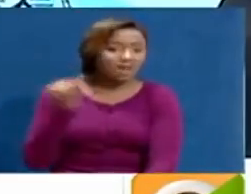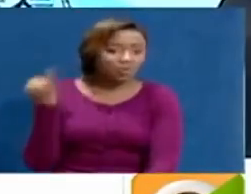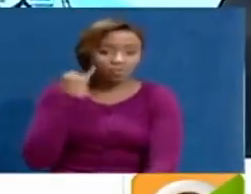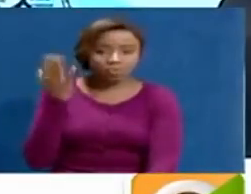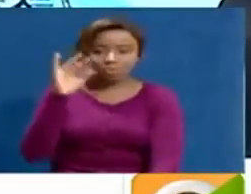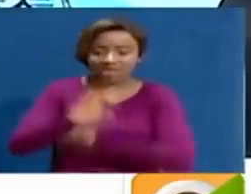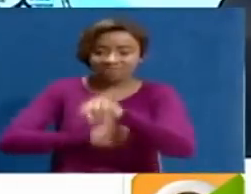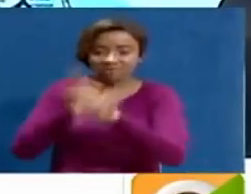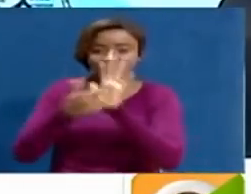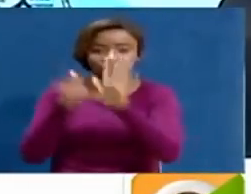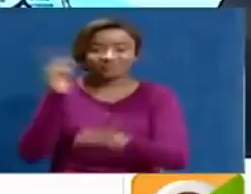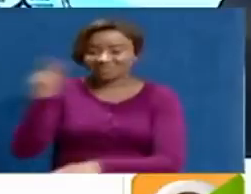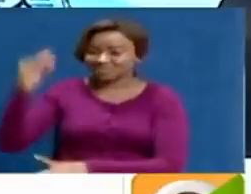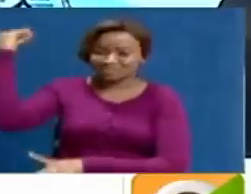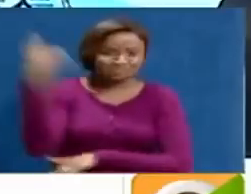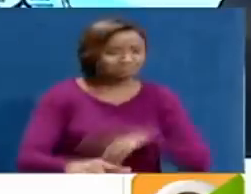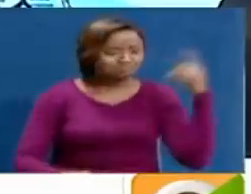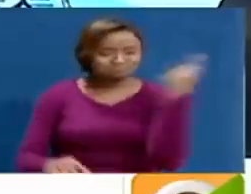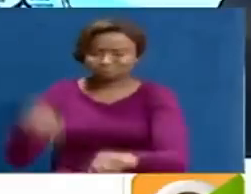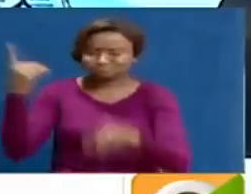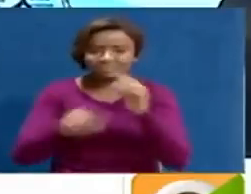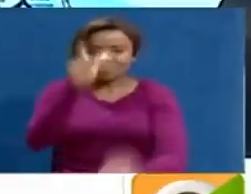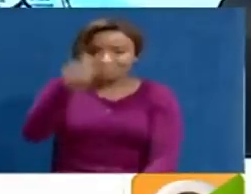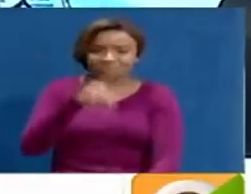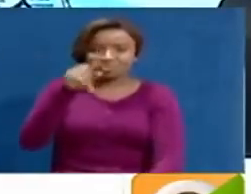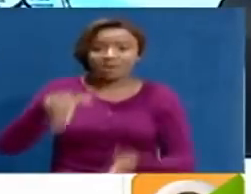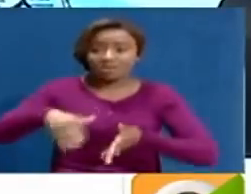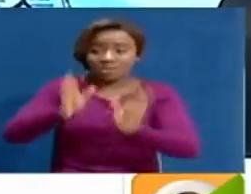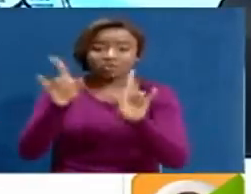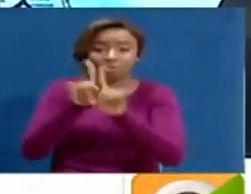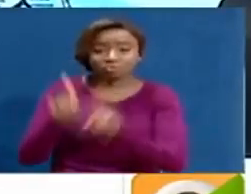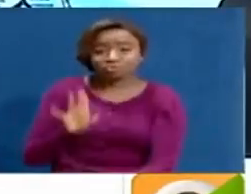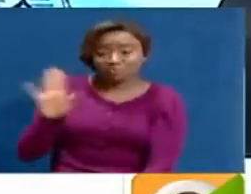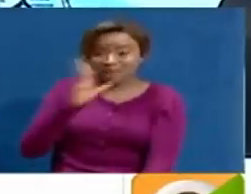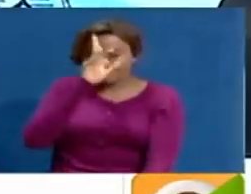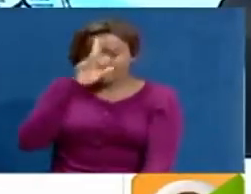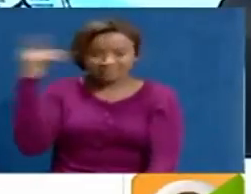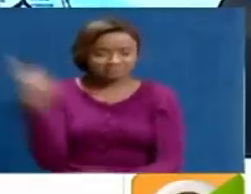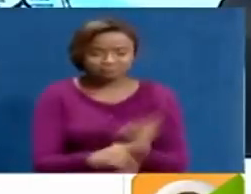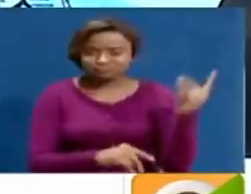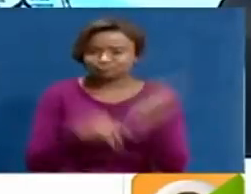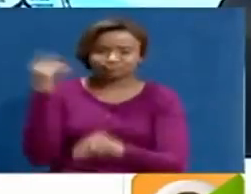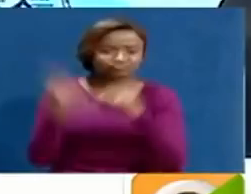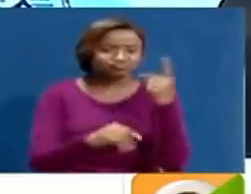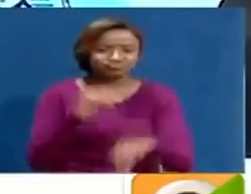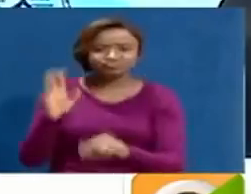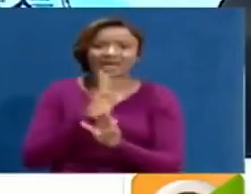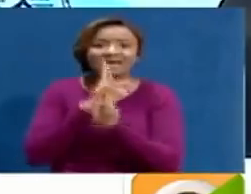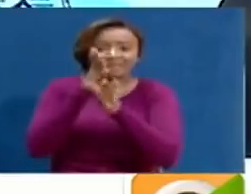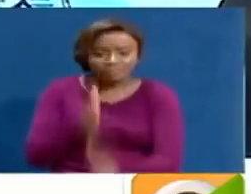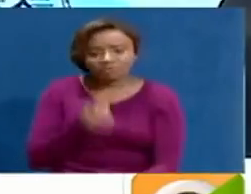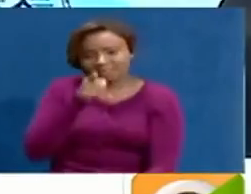baada ya video kuonyesha wakimpiga mtu mmoja barabarani. Aidha, maafisa hao wa polisi walimpiga mwanahabari aliyekuwa akirekodi ukatili